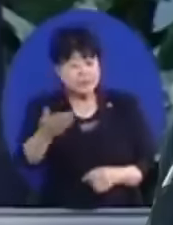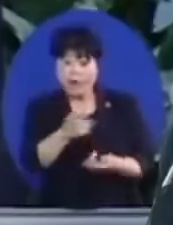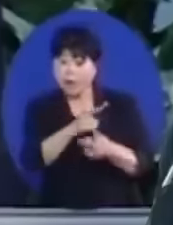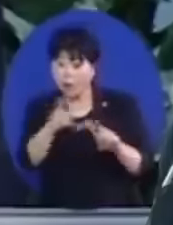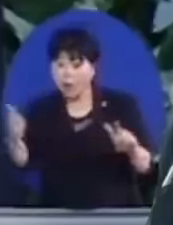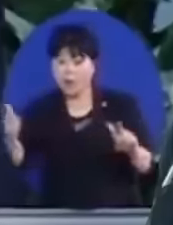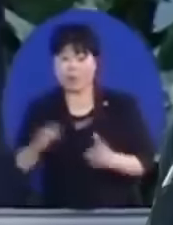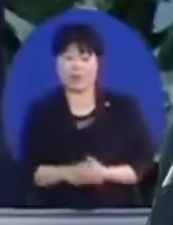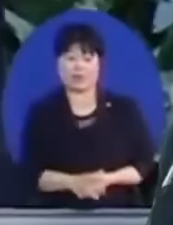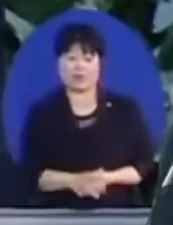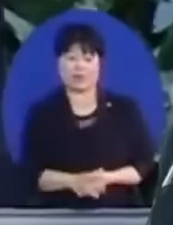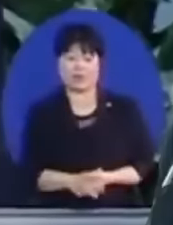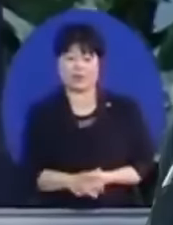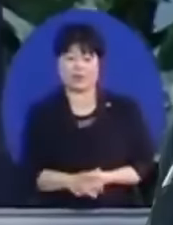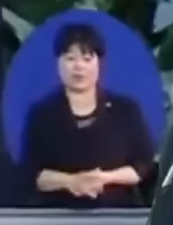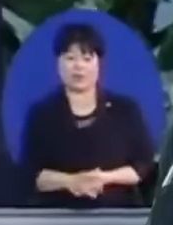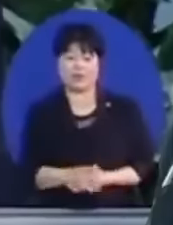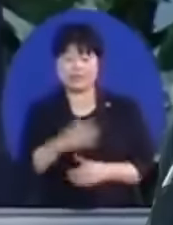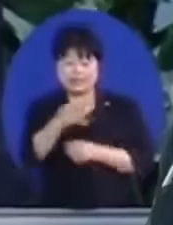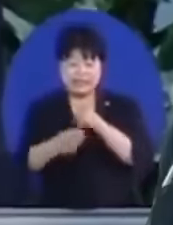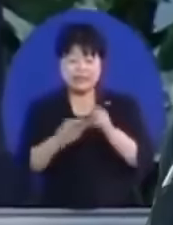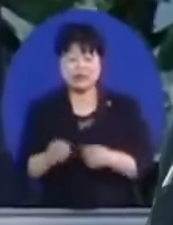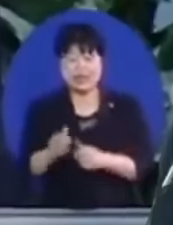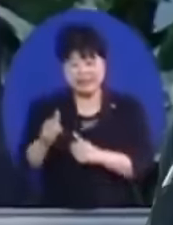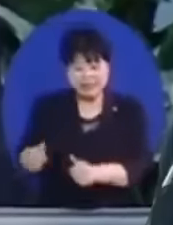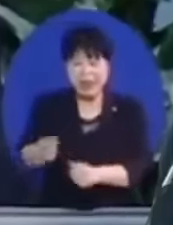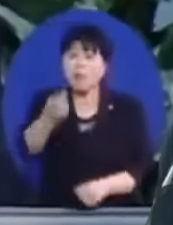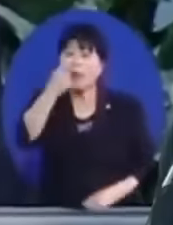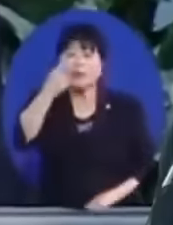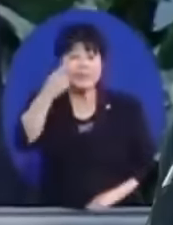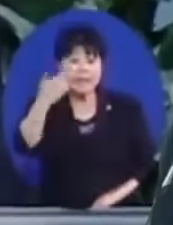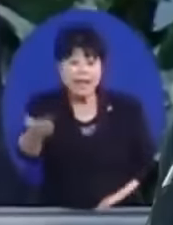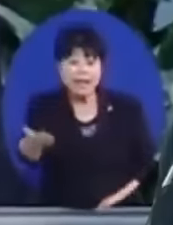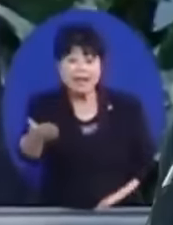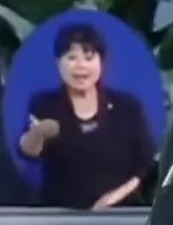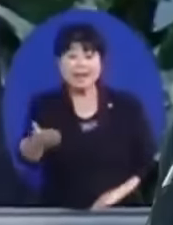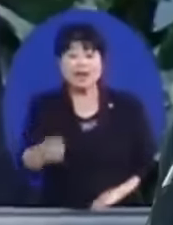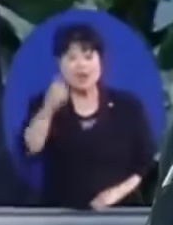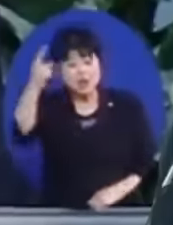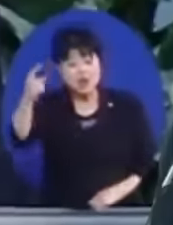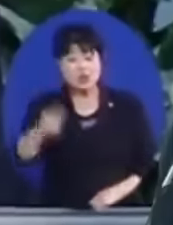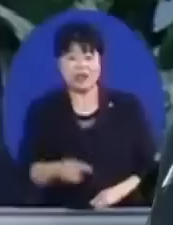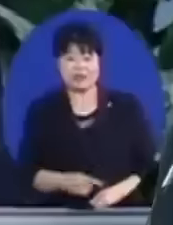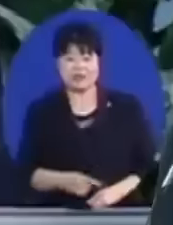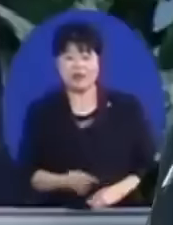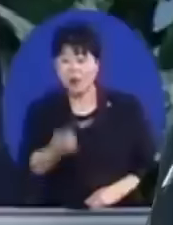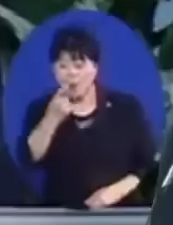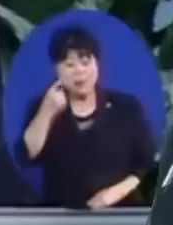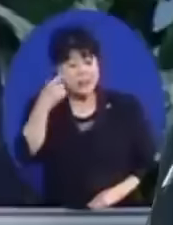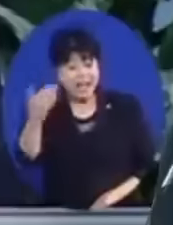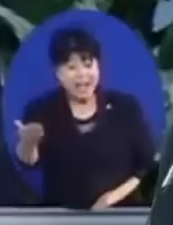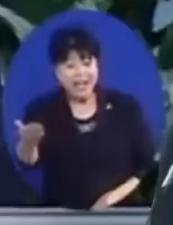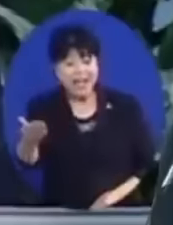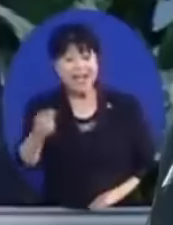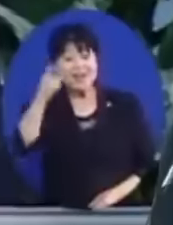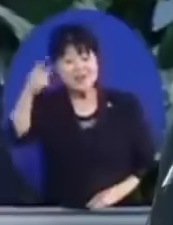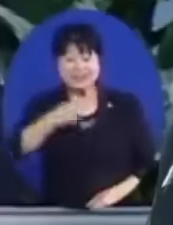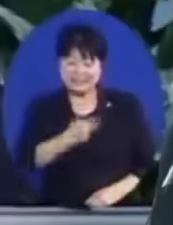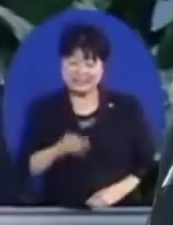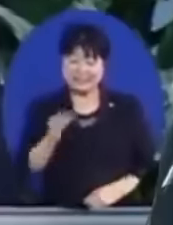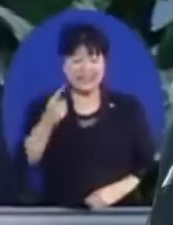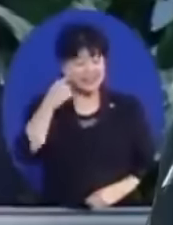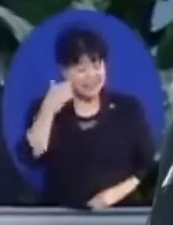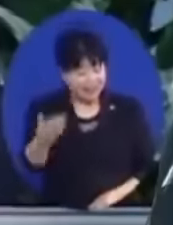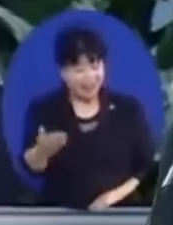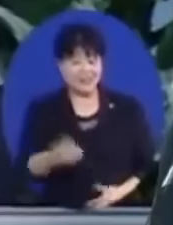했습니다. 내가 3년 동안 날 딸댕이면서 잘 배웠느냐? 훌륭한 교훈을 배웠느냐? 훌륭한 제자가